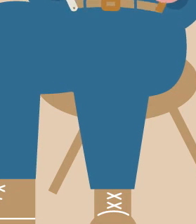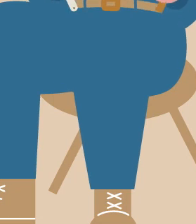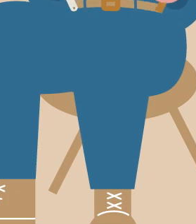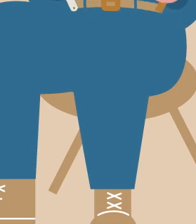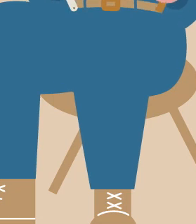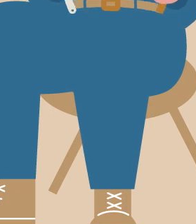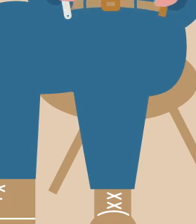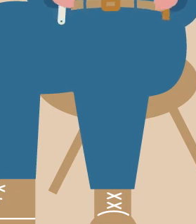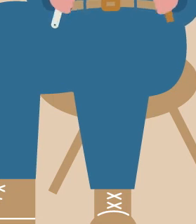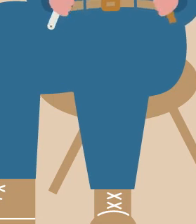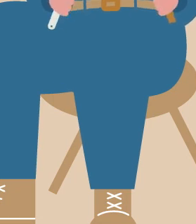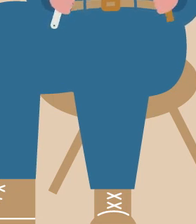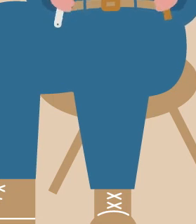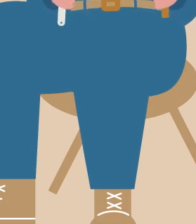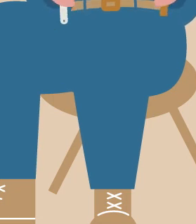しよう